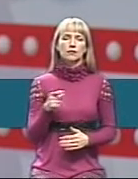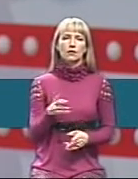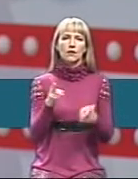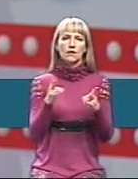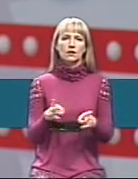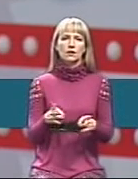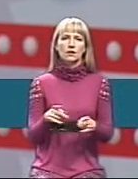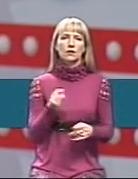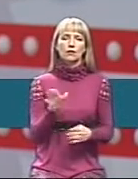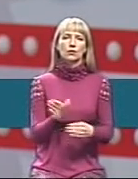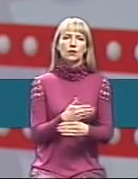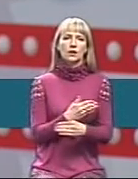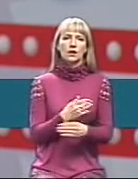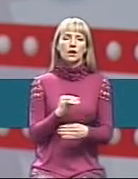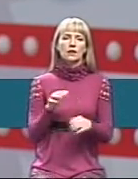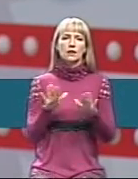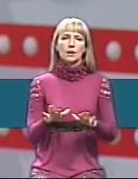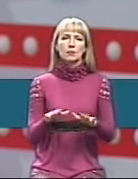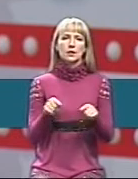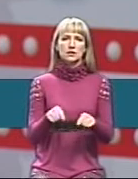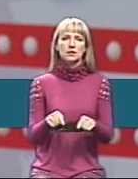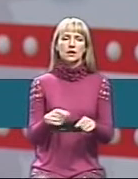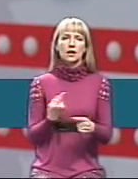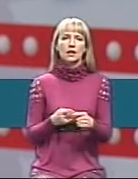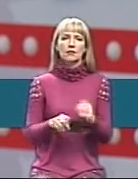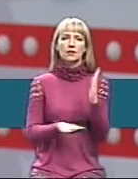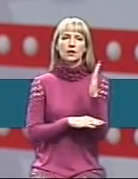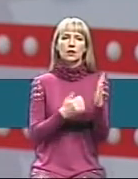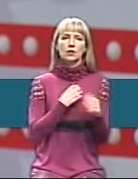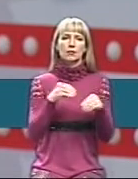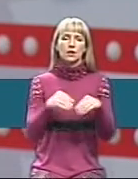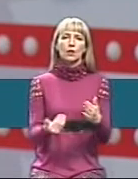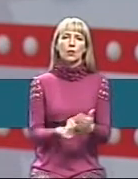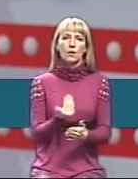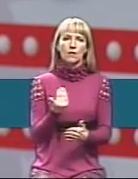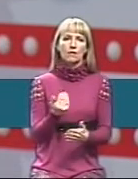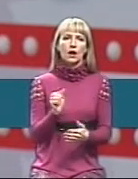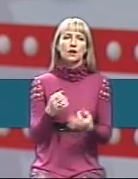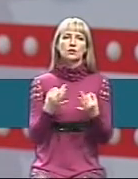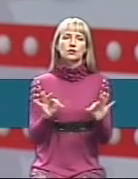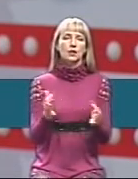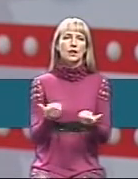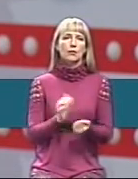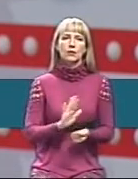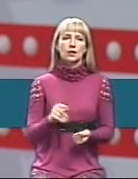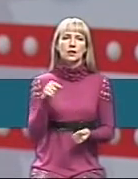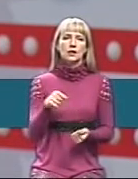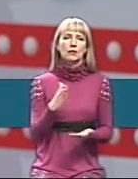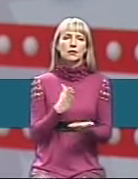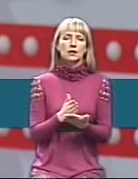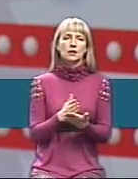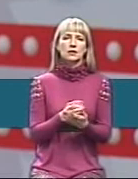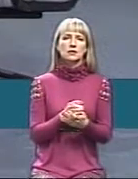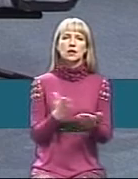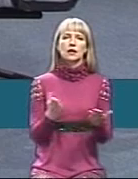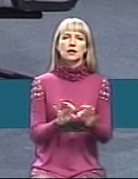аварийное, его удалили, а на место этого дерева хотели высадить новое, а разрешение не получаем, потому что там какие-то сети